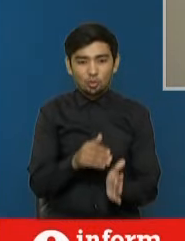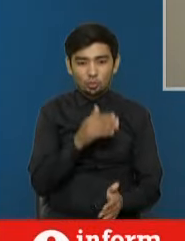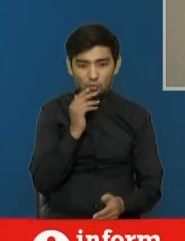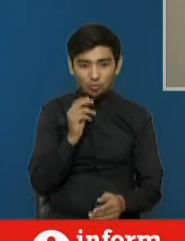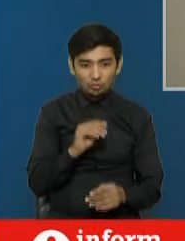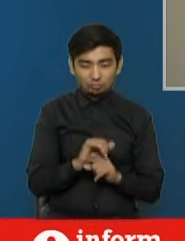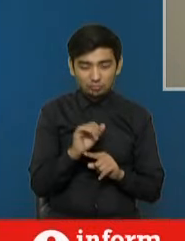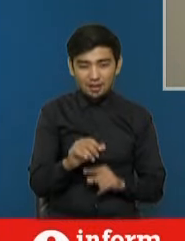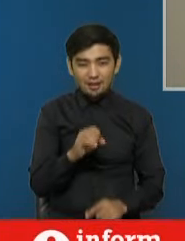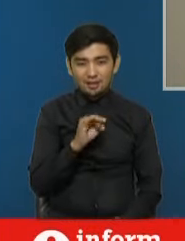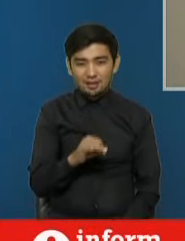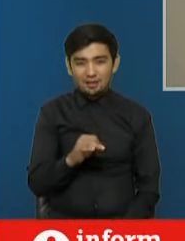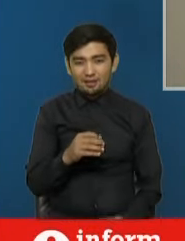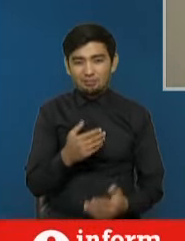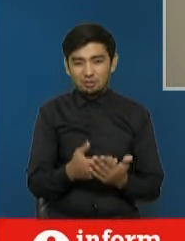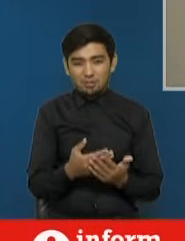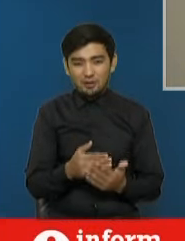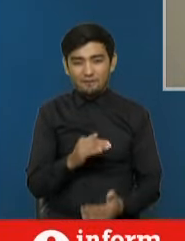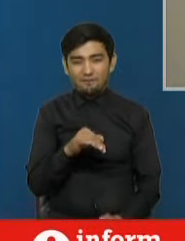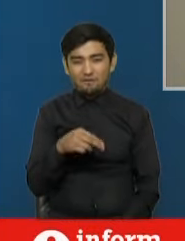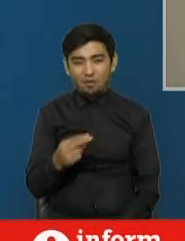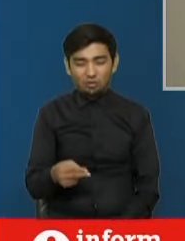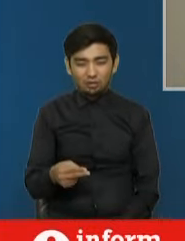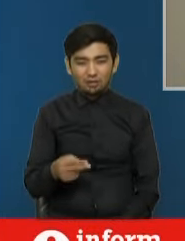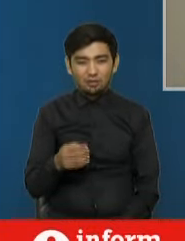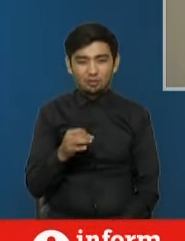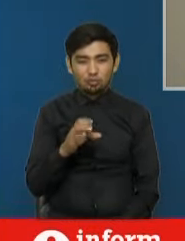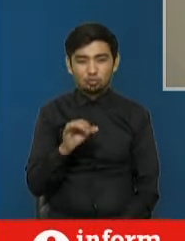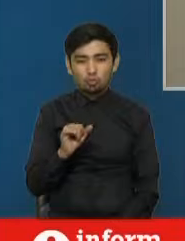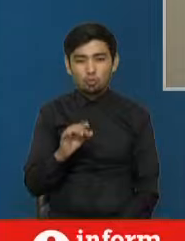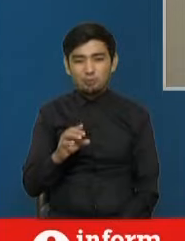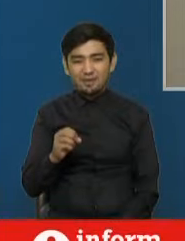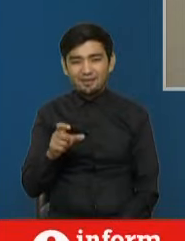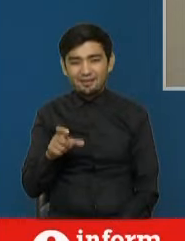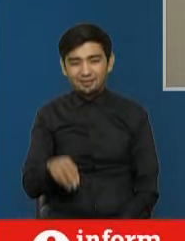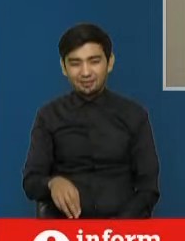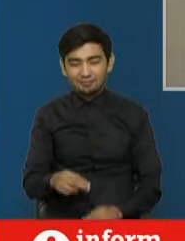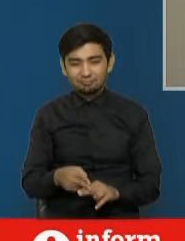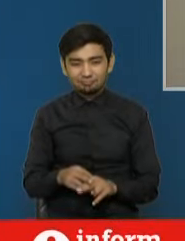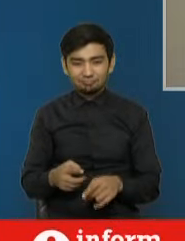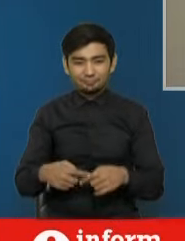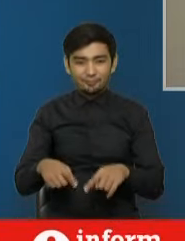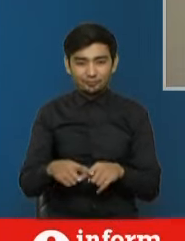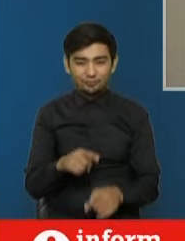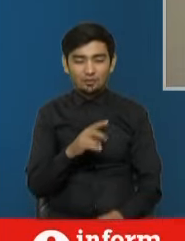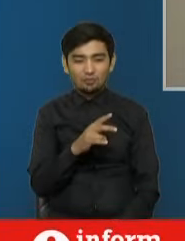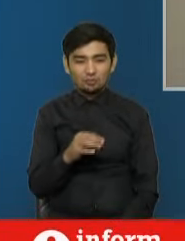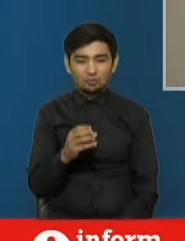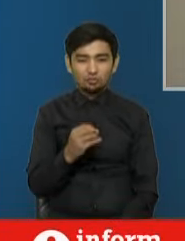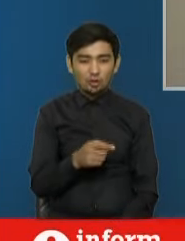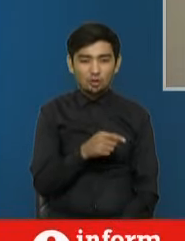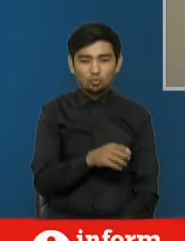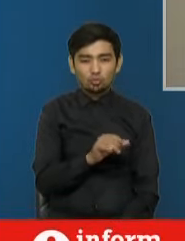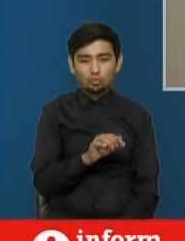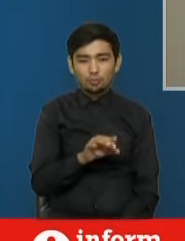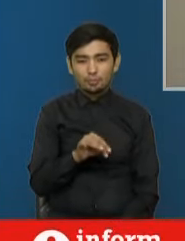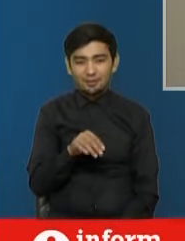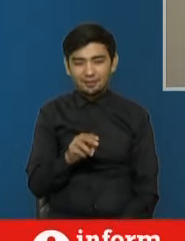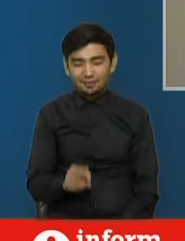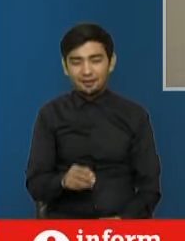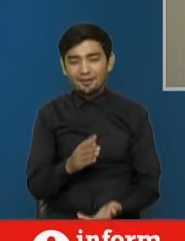вложены в Основные фонды субъекта но при этом у субъекта имеется